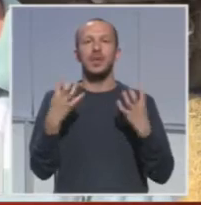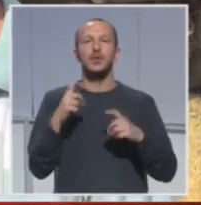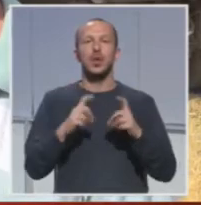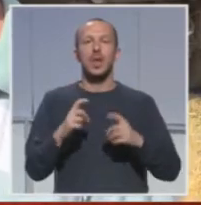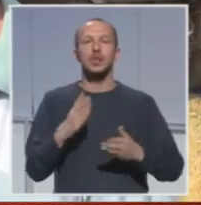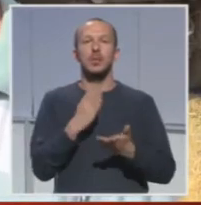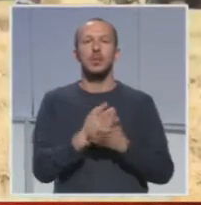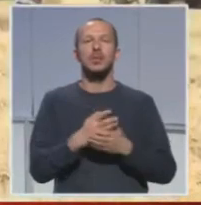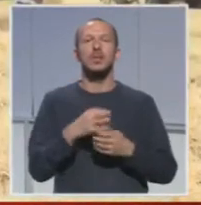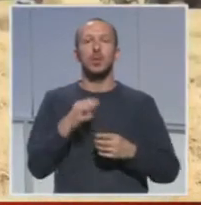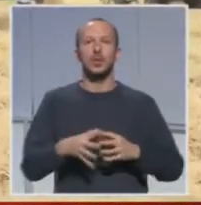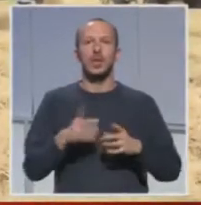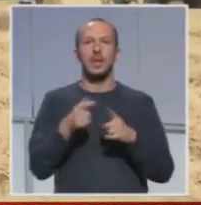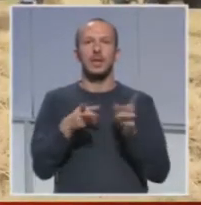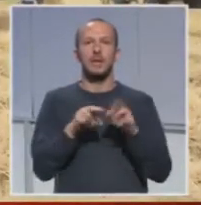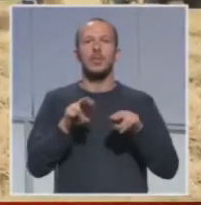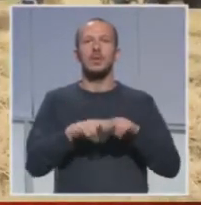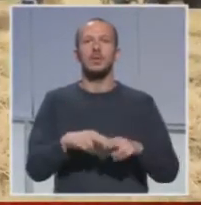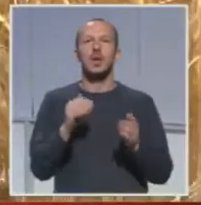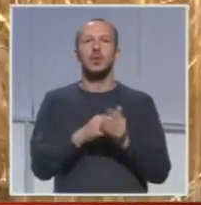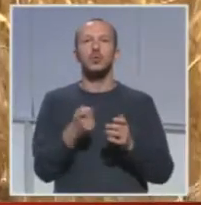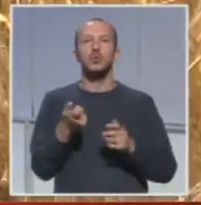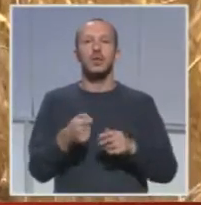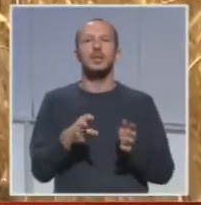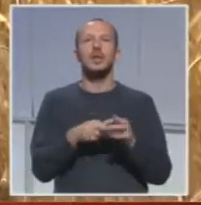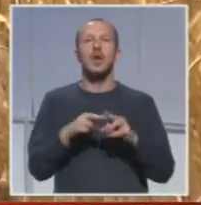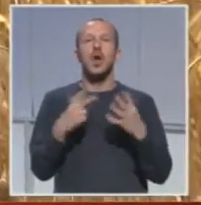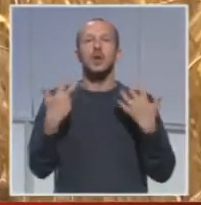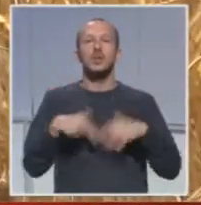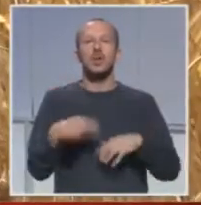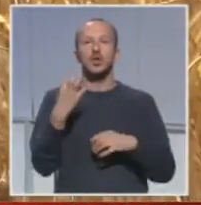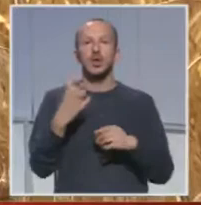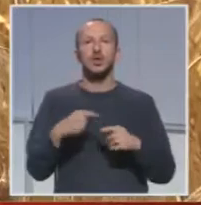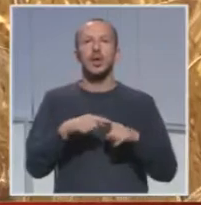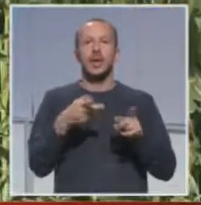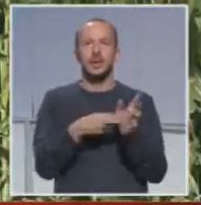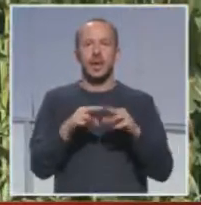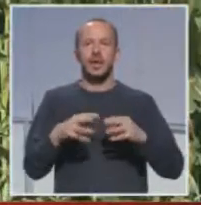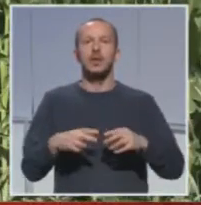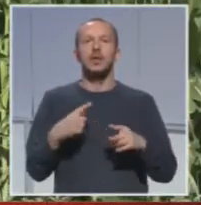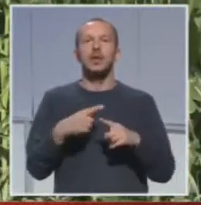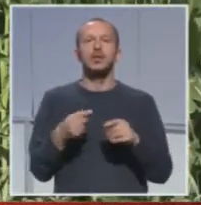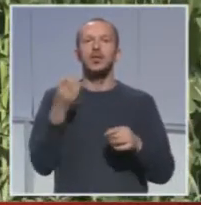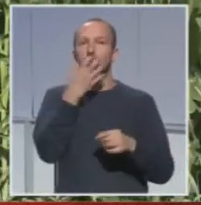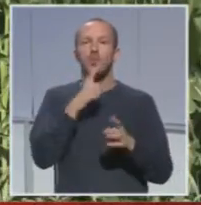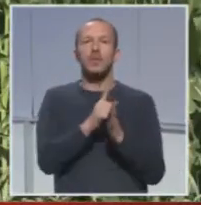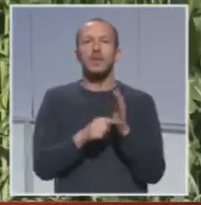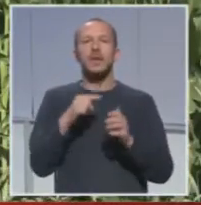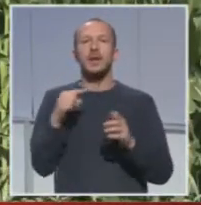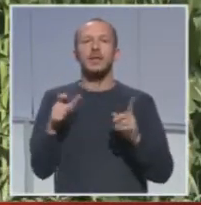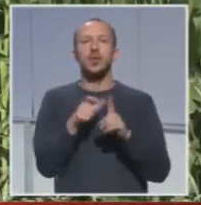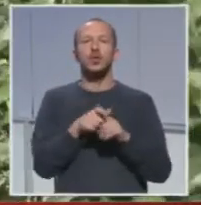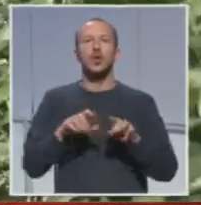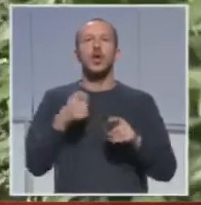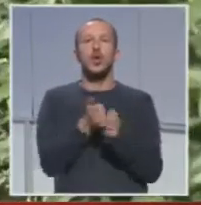kila će biti prosjek. Ratarima je preostala još žetva pšenice na oko 8400 hektara. Ekstremno toplo vrijeme negativno utiče